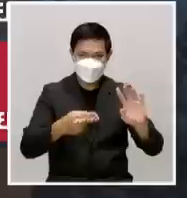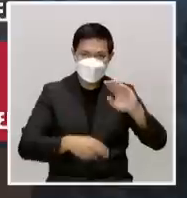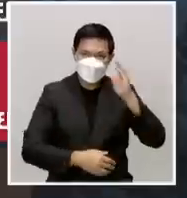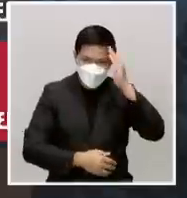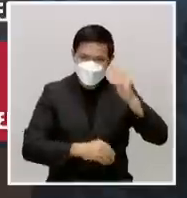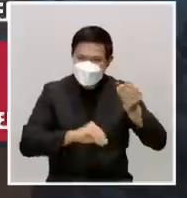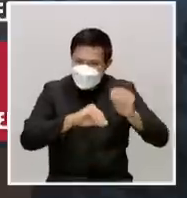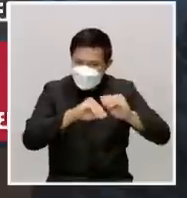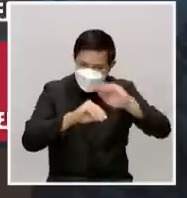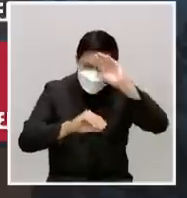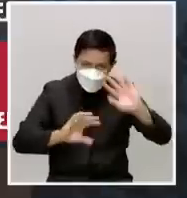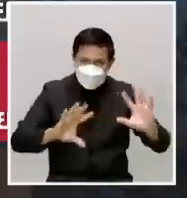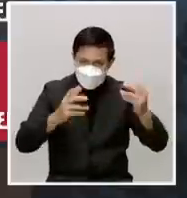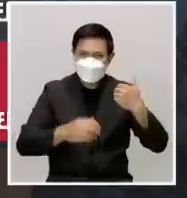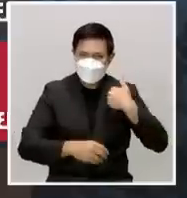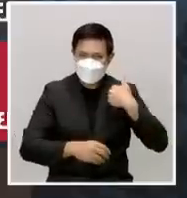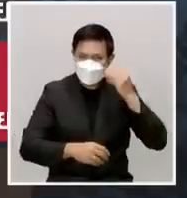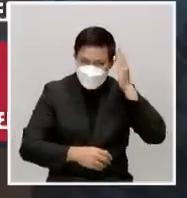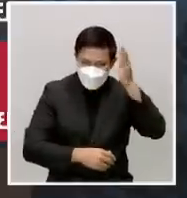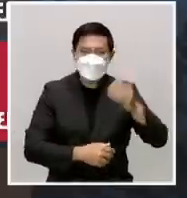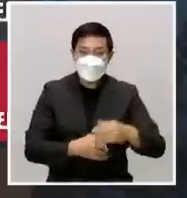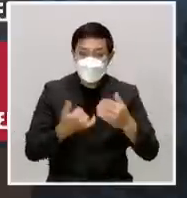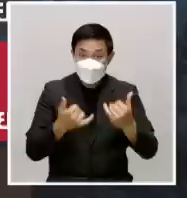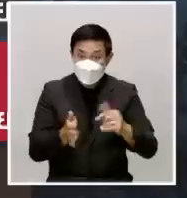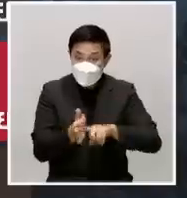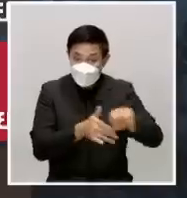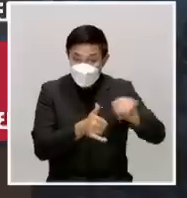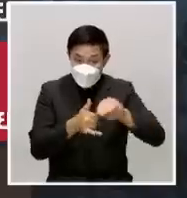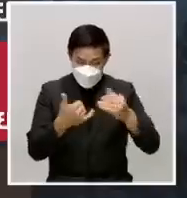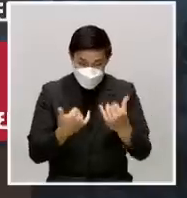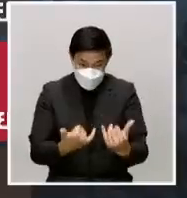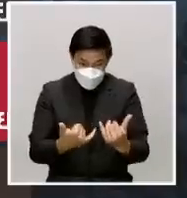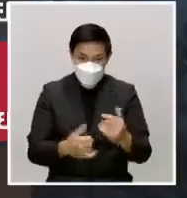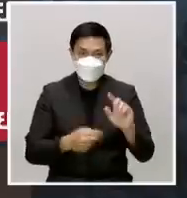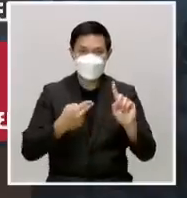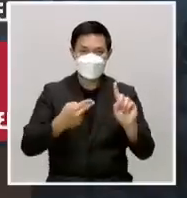ยเพิ่มขึ้นอย่างต่อเนื่องด้วยขณะที่ยอดติดเชื้อวันนี้เพิ่มขึ้น